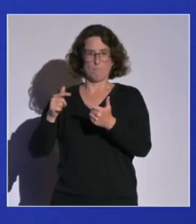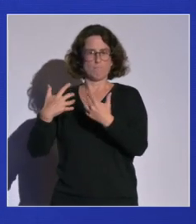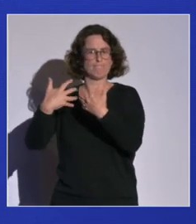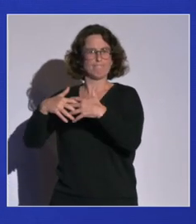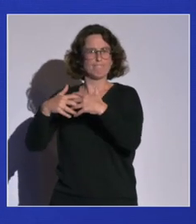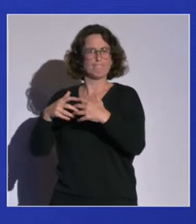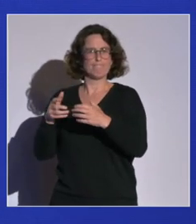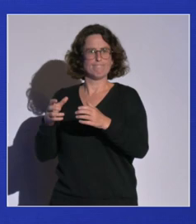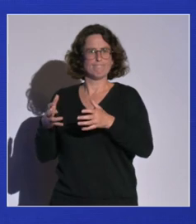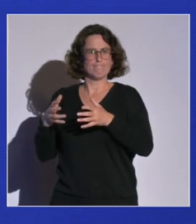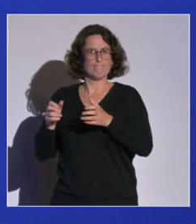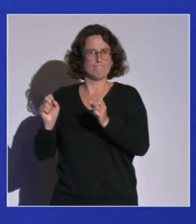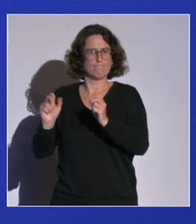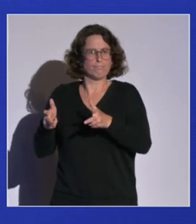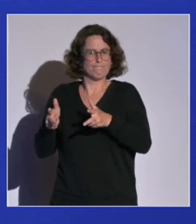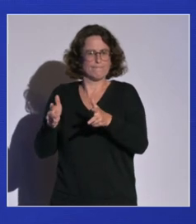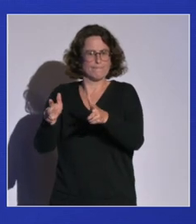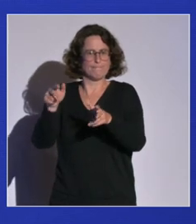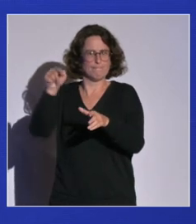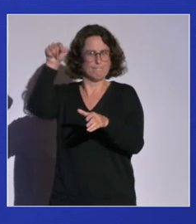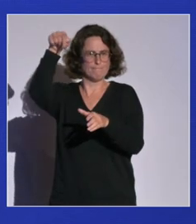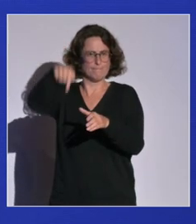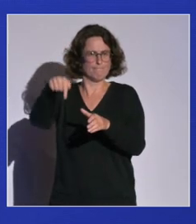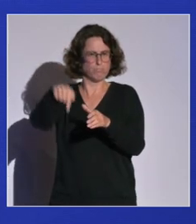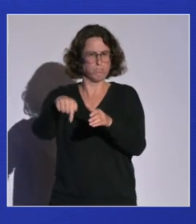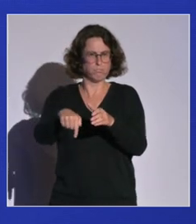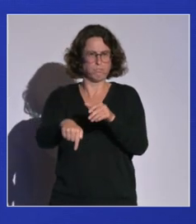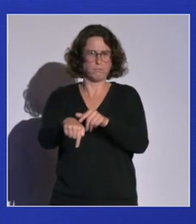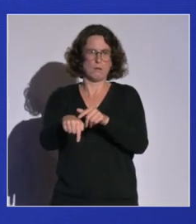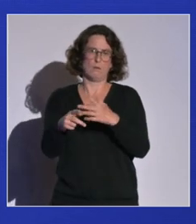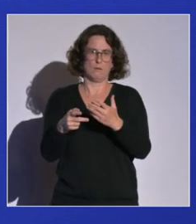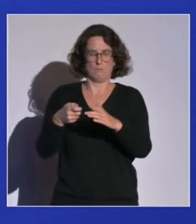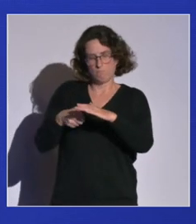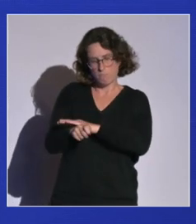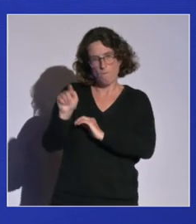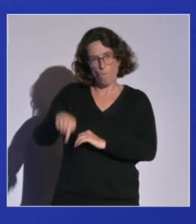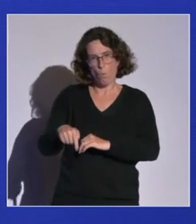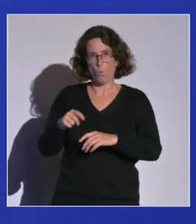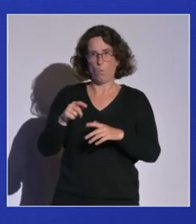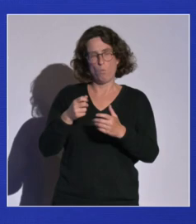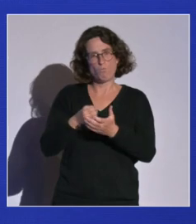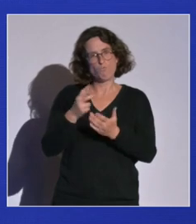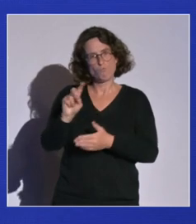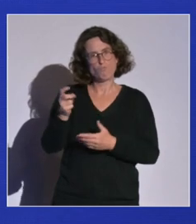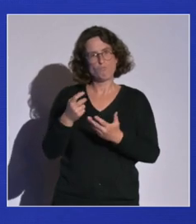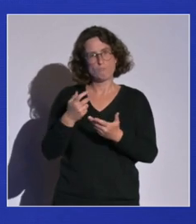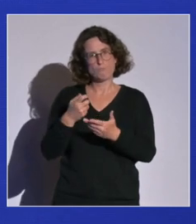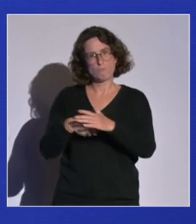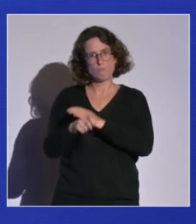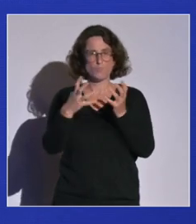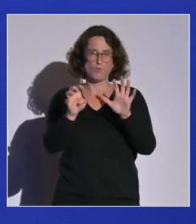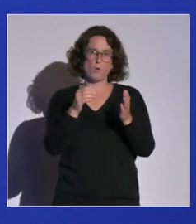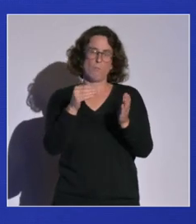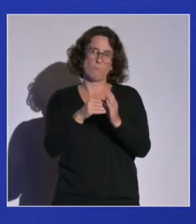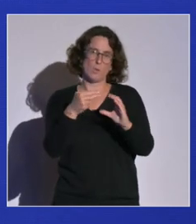foreuses. Ce n'est pas très cher. Ça coûte 900 000 euros, ce qui pour une entreprise, PME,